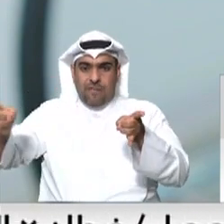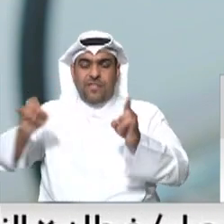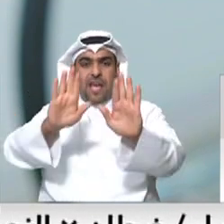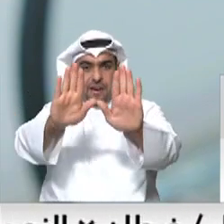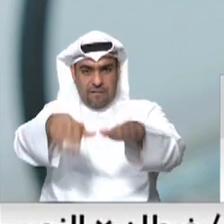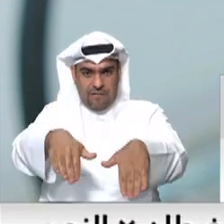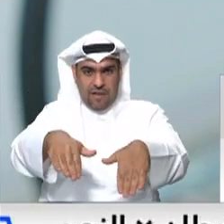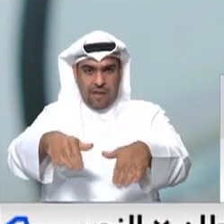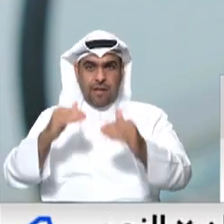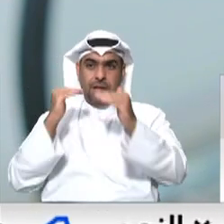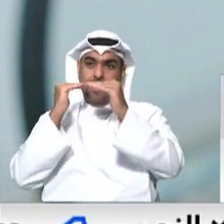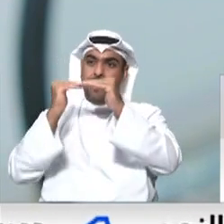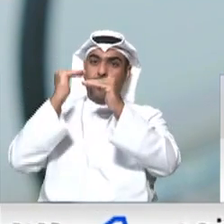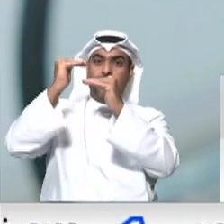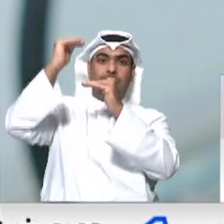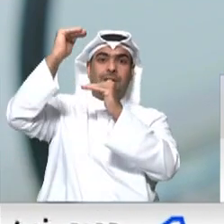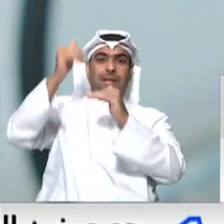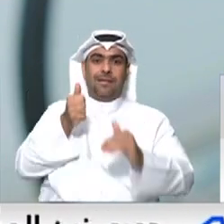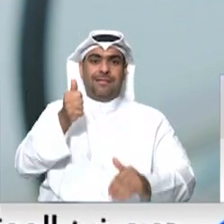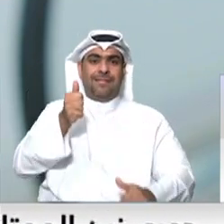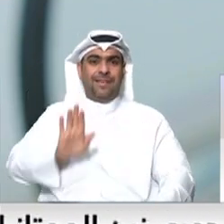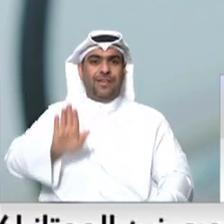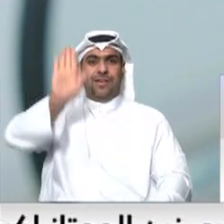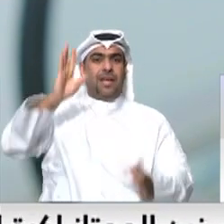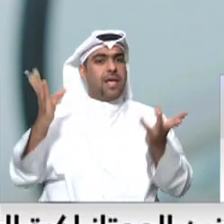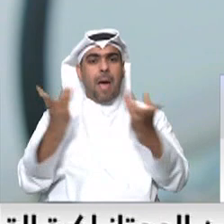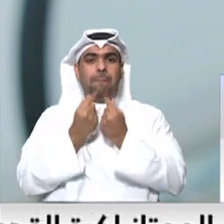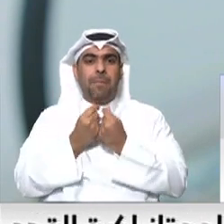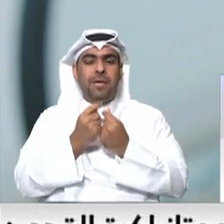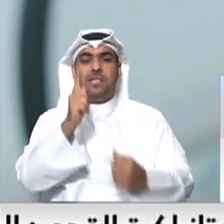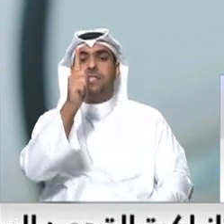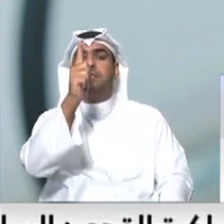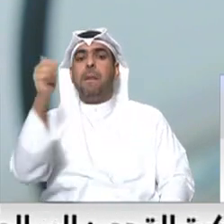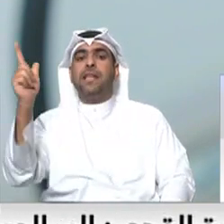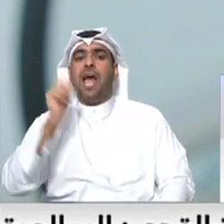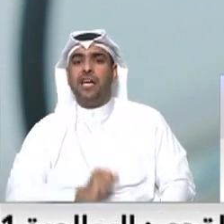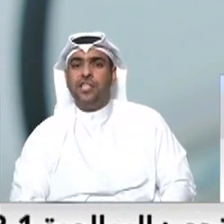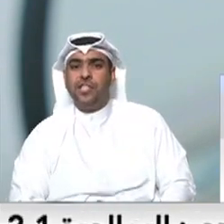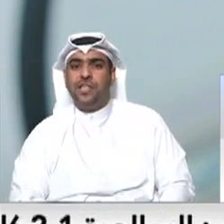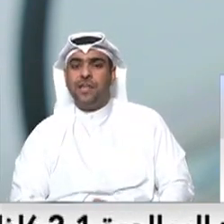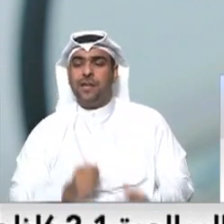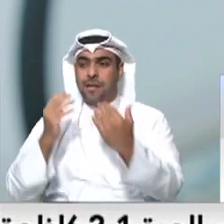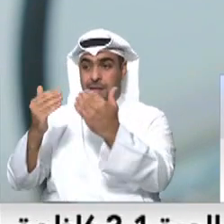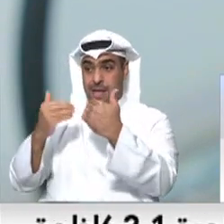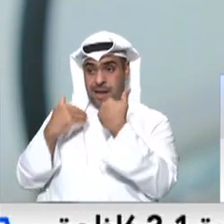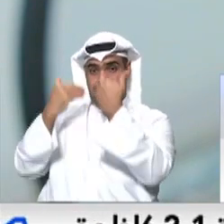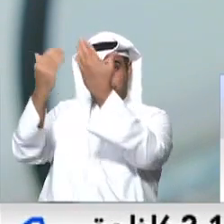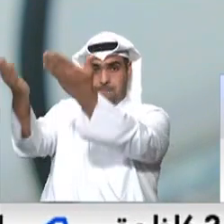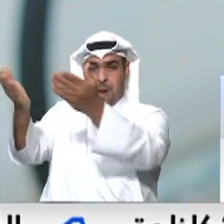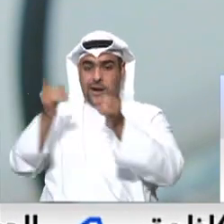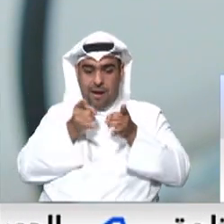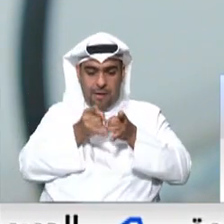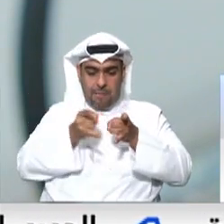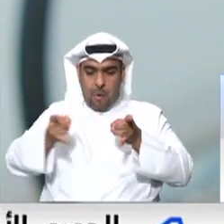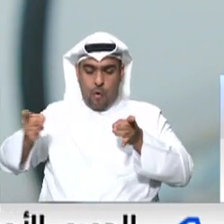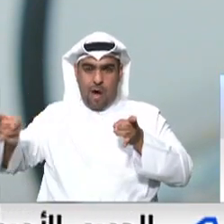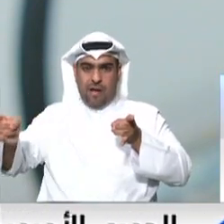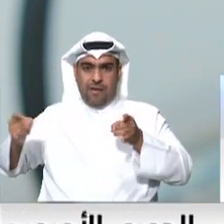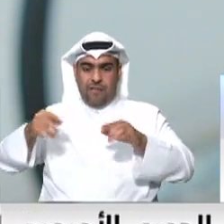15 دور و17 دور. أيضا عندنا مبنى العيادات الخارجية يتكون من سردابين لمواقف السيارات،